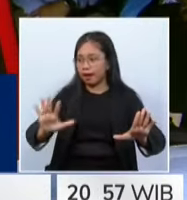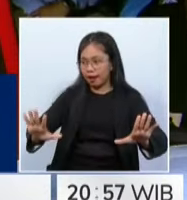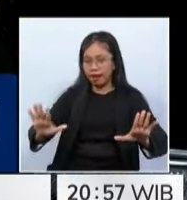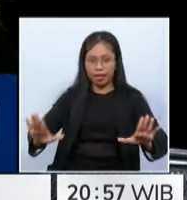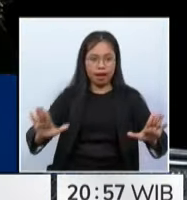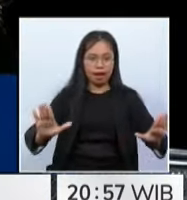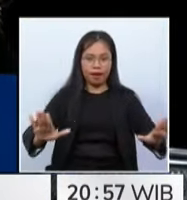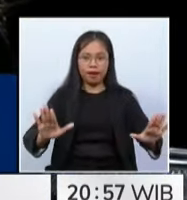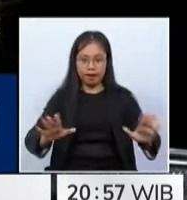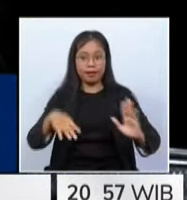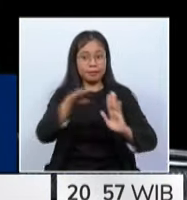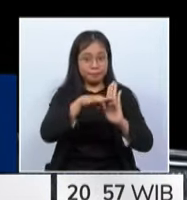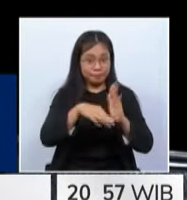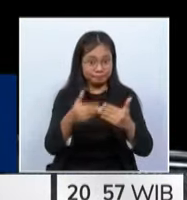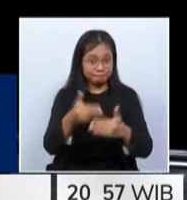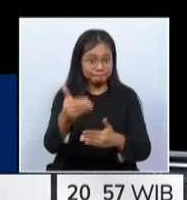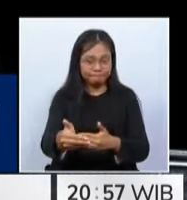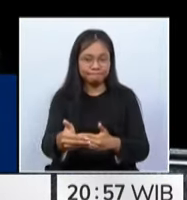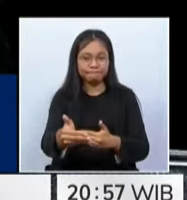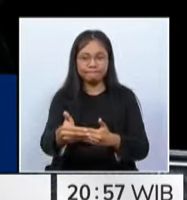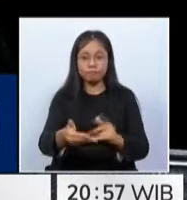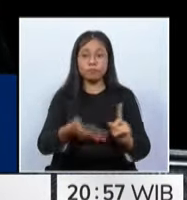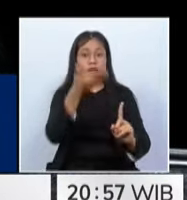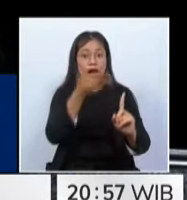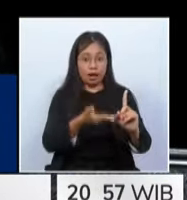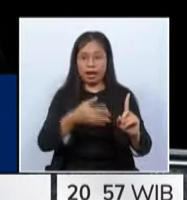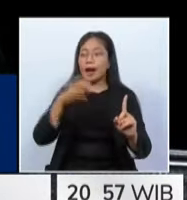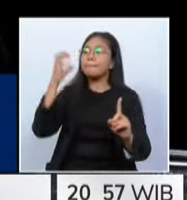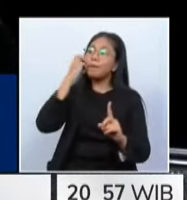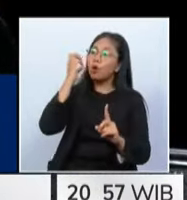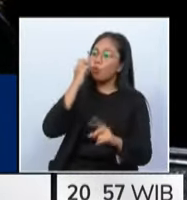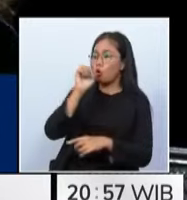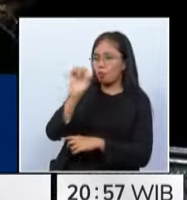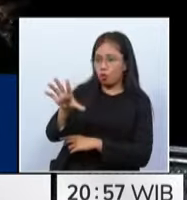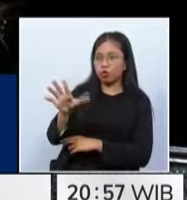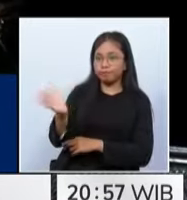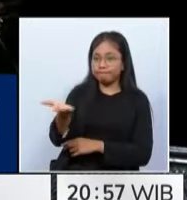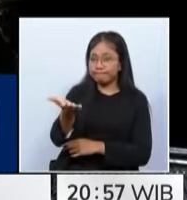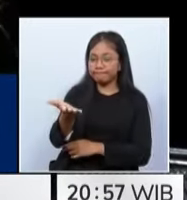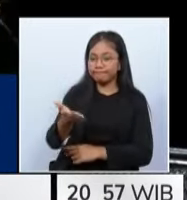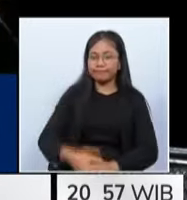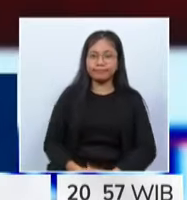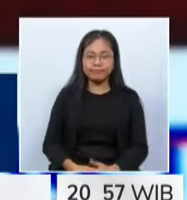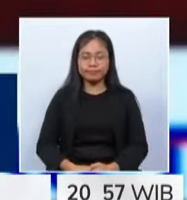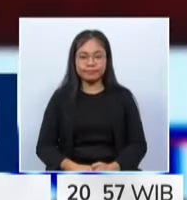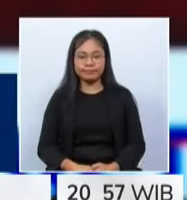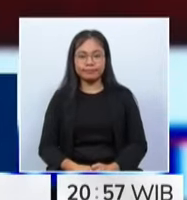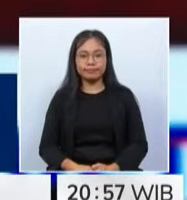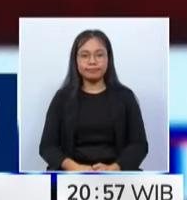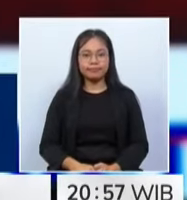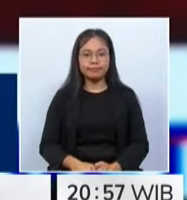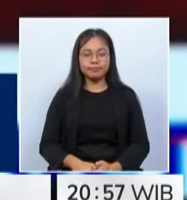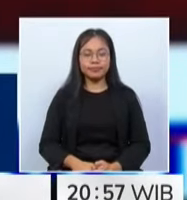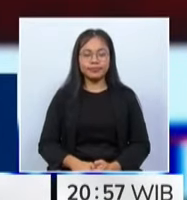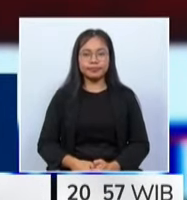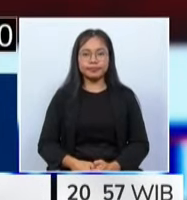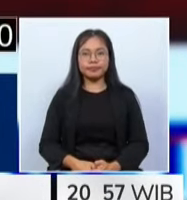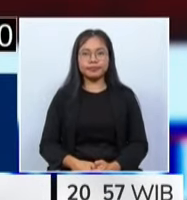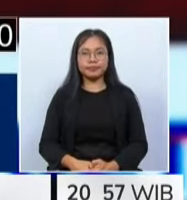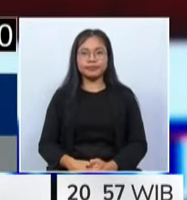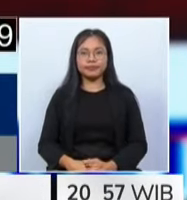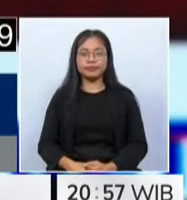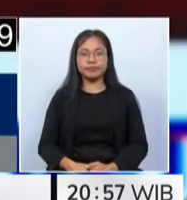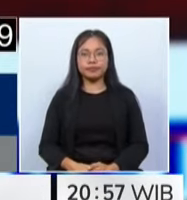acaranya kami persilakan Bapak Prabowo untuk menanggapi pernyataan Bapak Anis Baswedan 1 menit silakan Bapak eh jadi